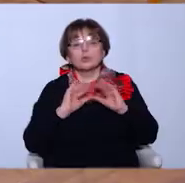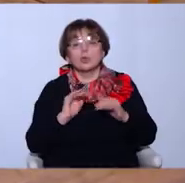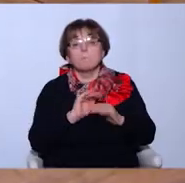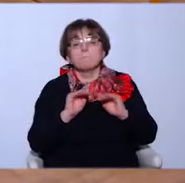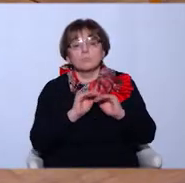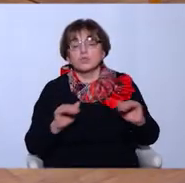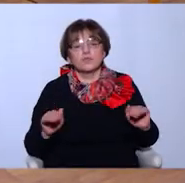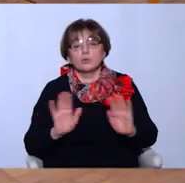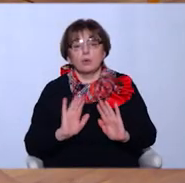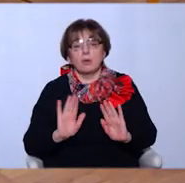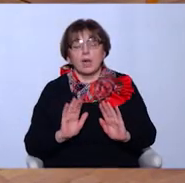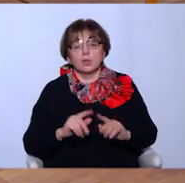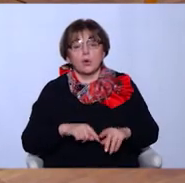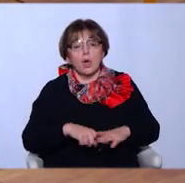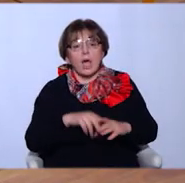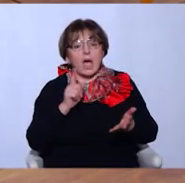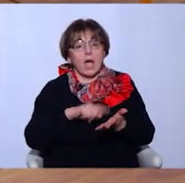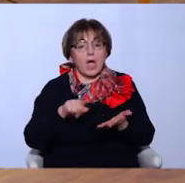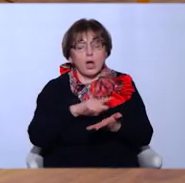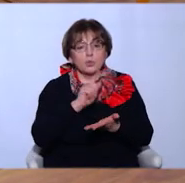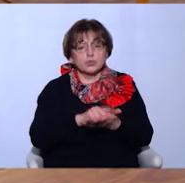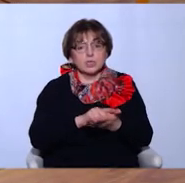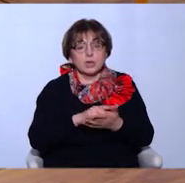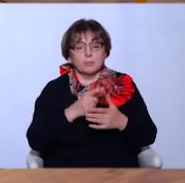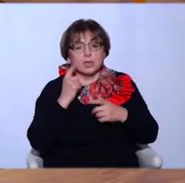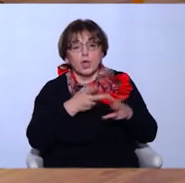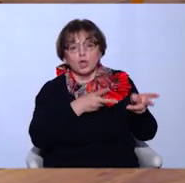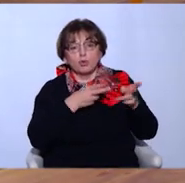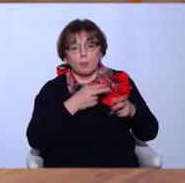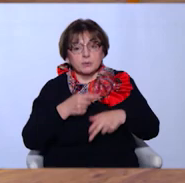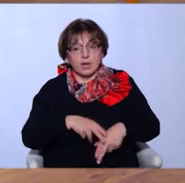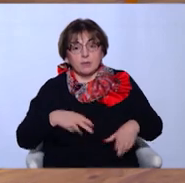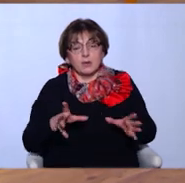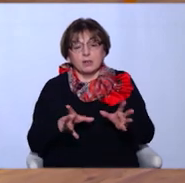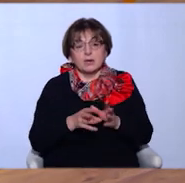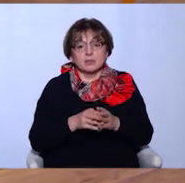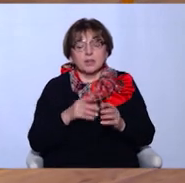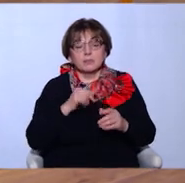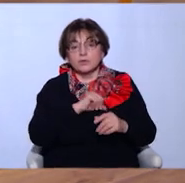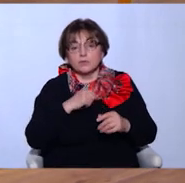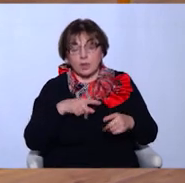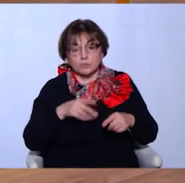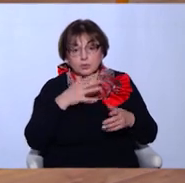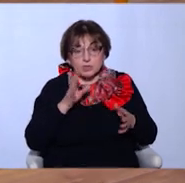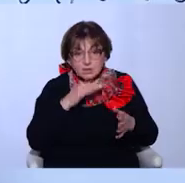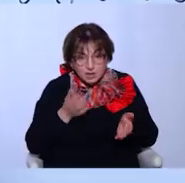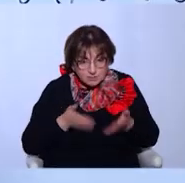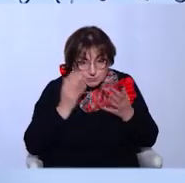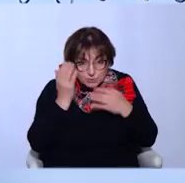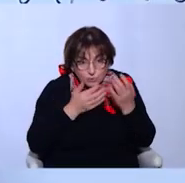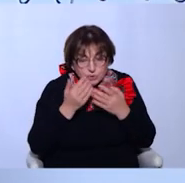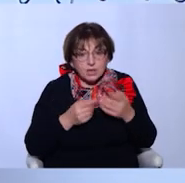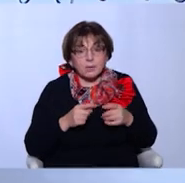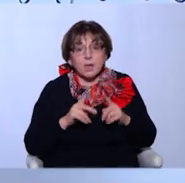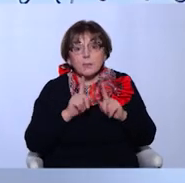ბჭყალებში ქვეყანაში მე მგონი ამ დეტალიდანაც ძალიან კარგად ჩანს და აი აქ ხდება ასეთი რამ მოულოდნელად სხვათა